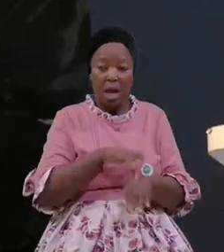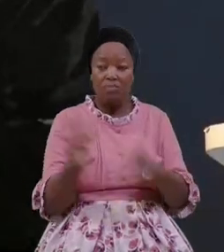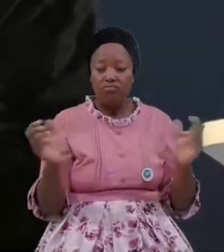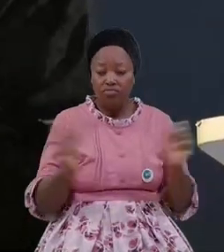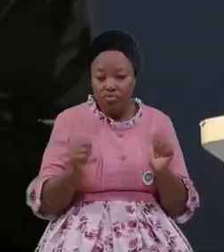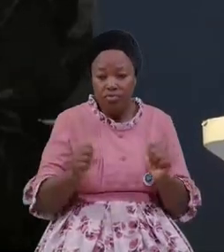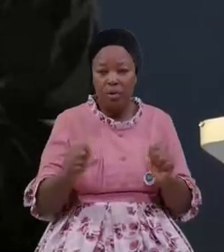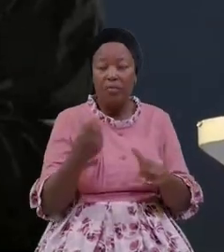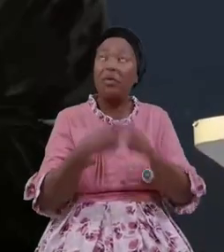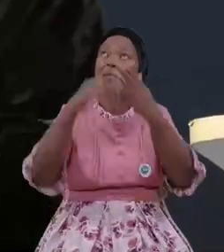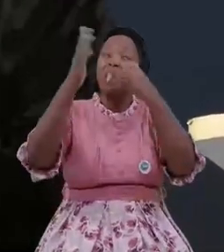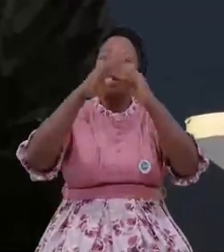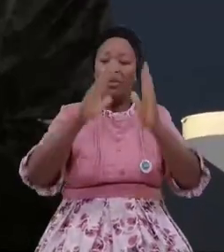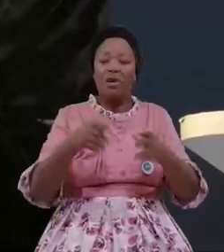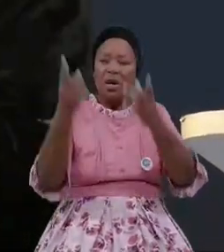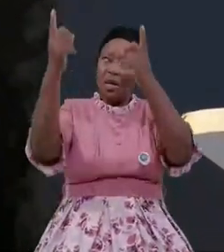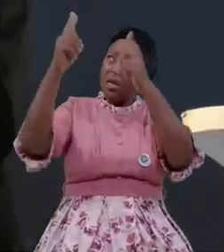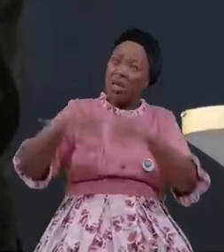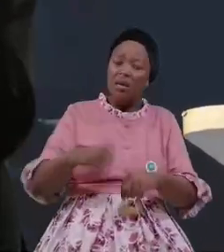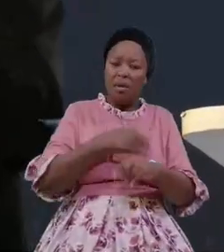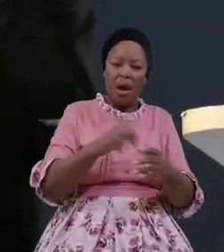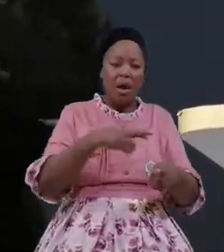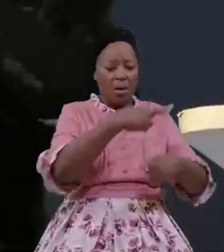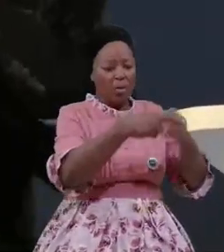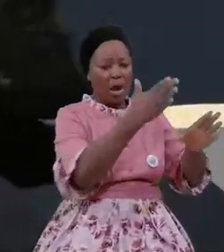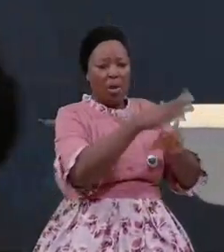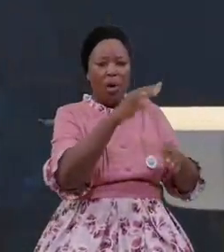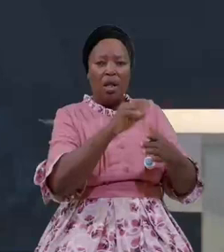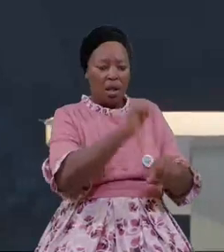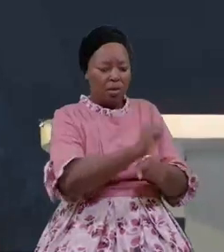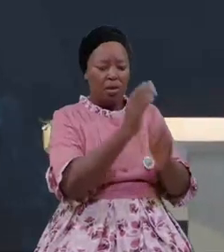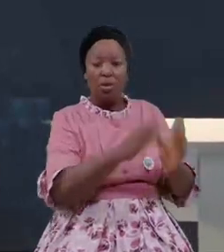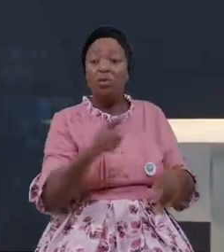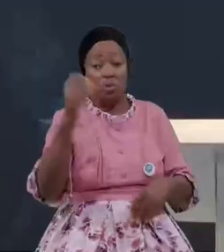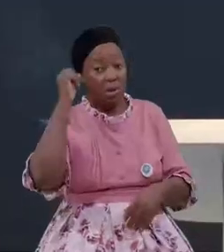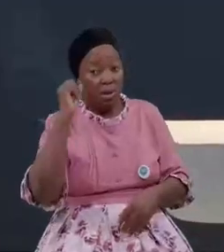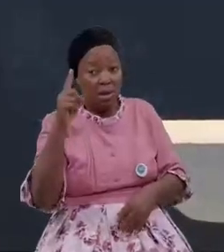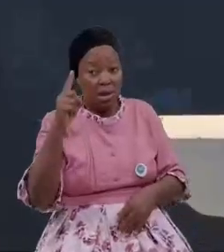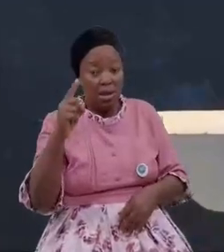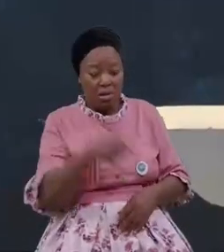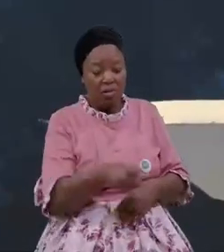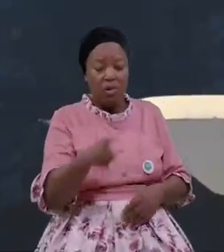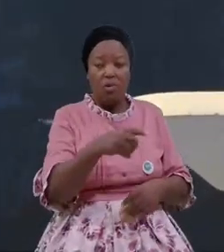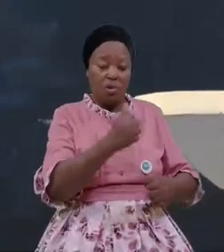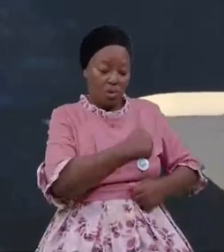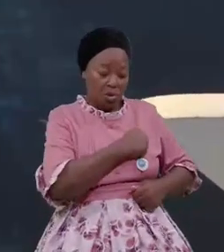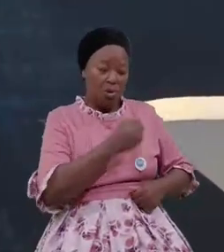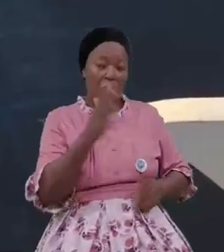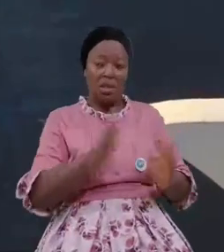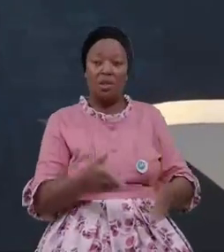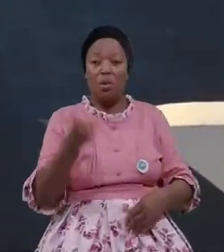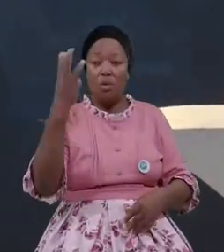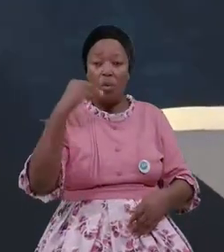tremblement de terre depuis le ciel qui est venu ôter la pierre vous comprenez ces soldats là